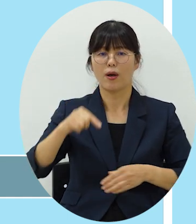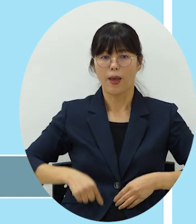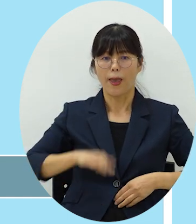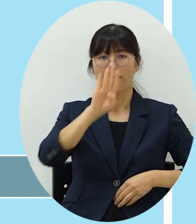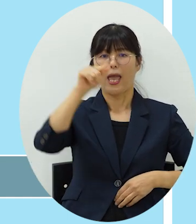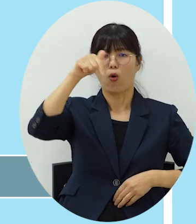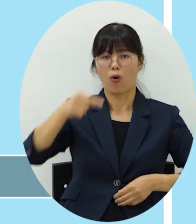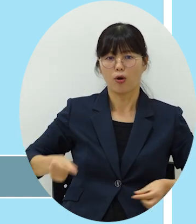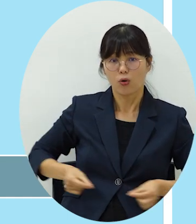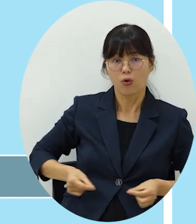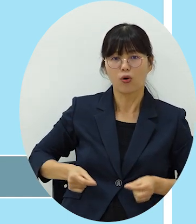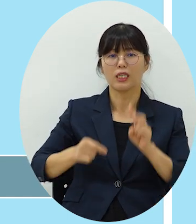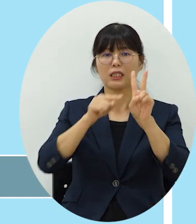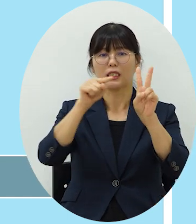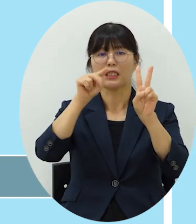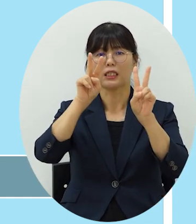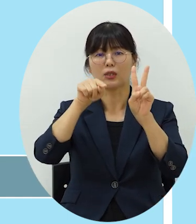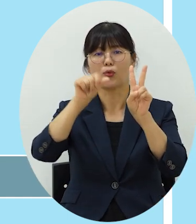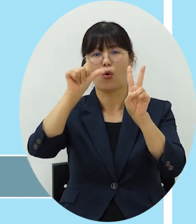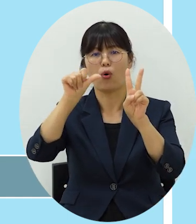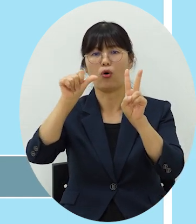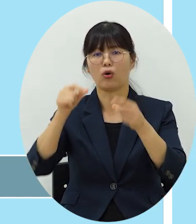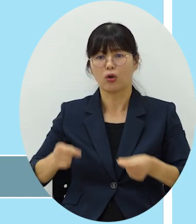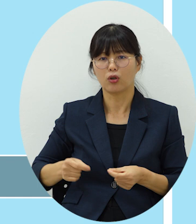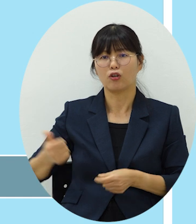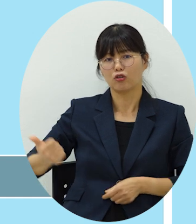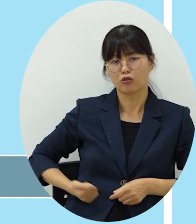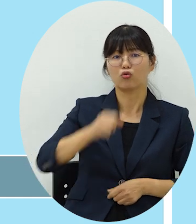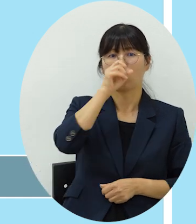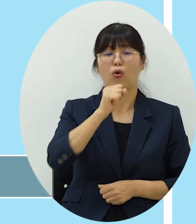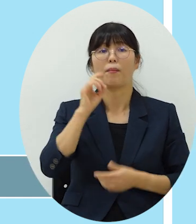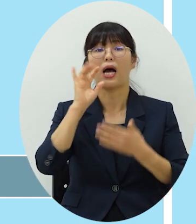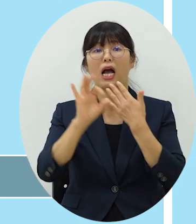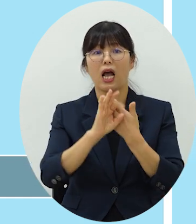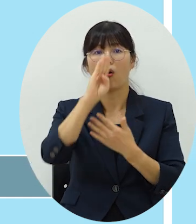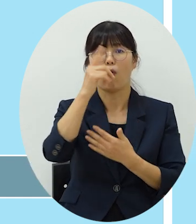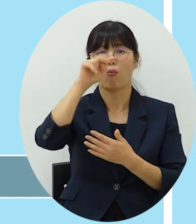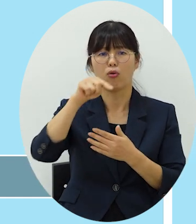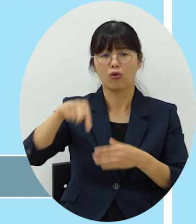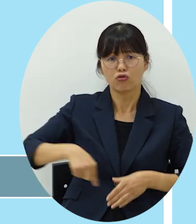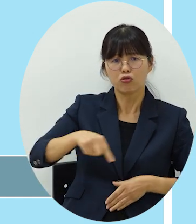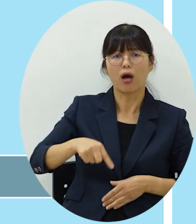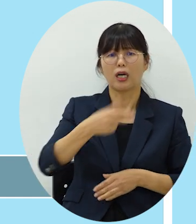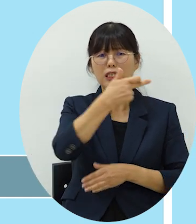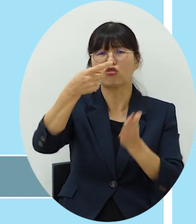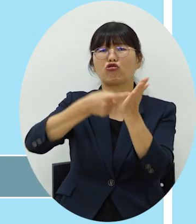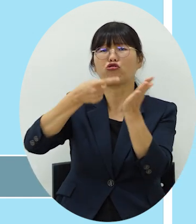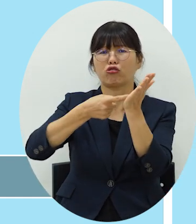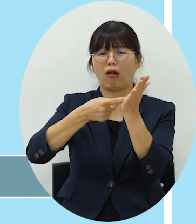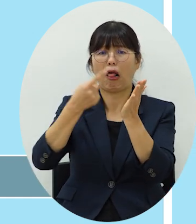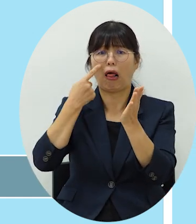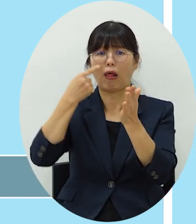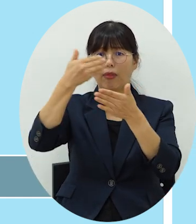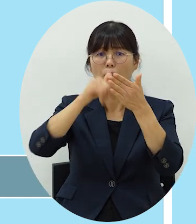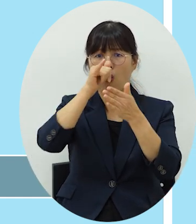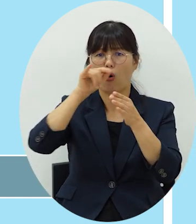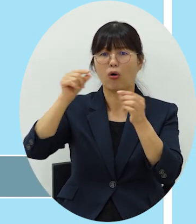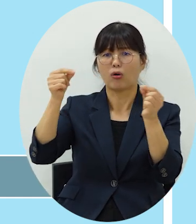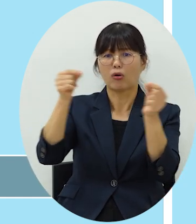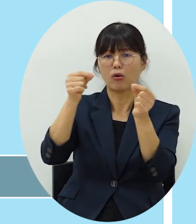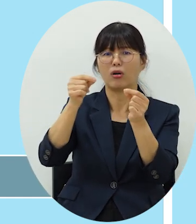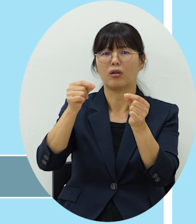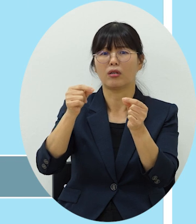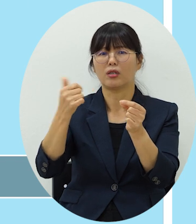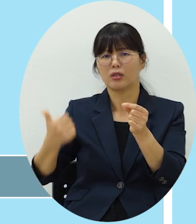2에서 2.5cm 떨어진 부위에 주사하도록 하며 만약 복부에 큰 수술 흉터 부위, 복막 투석, 복수가 찬